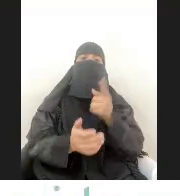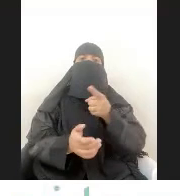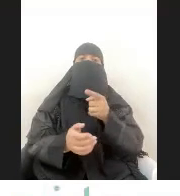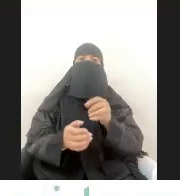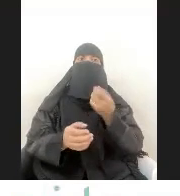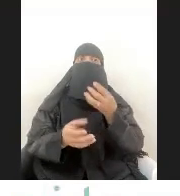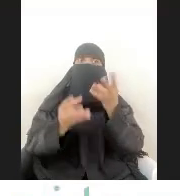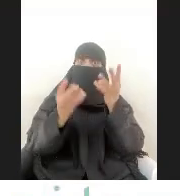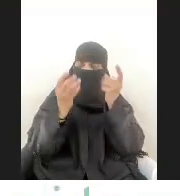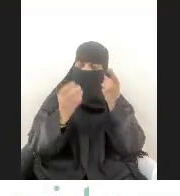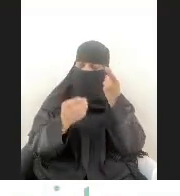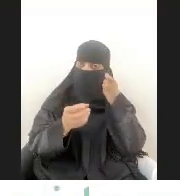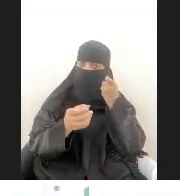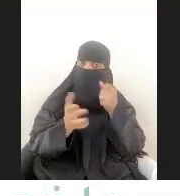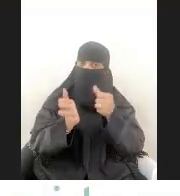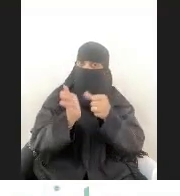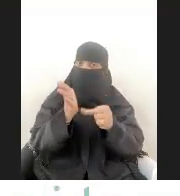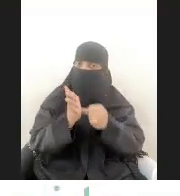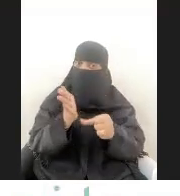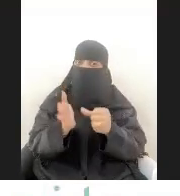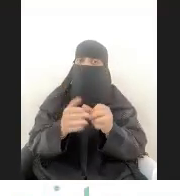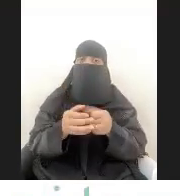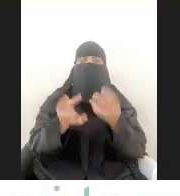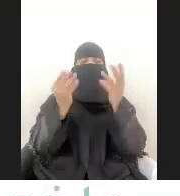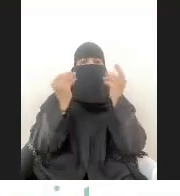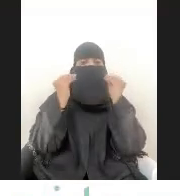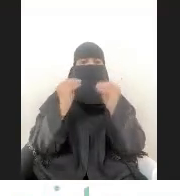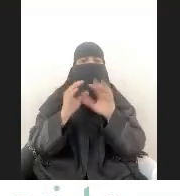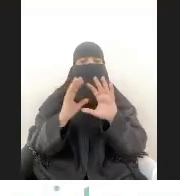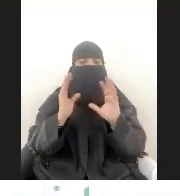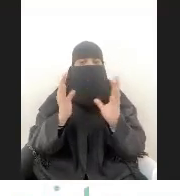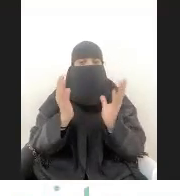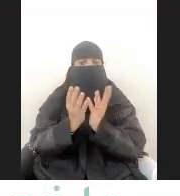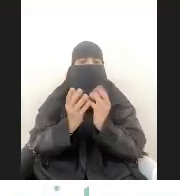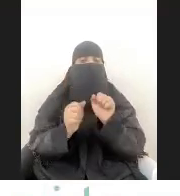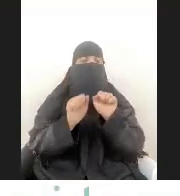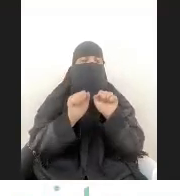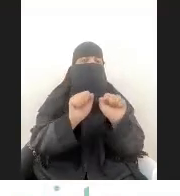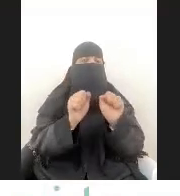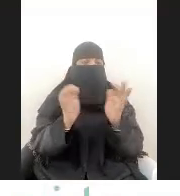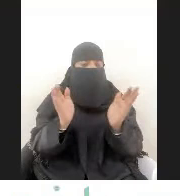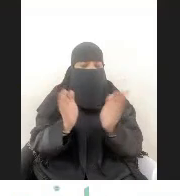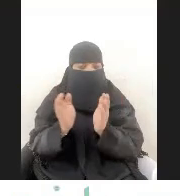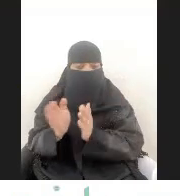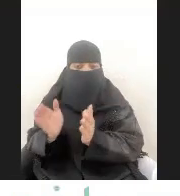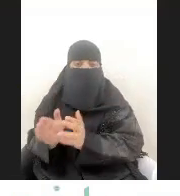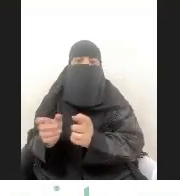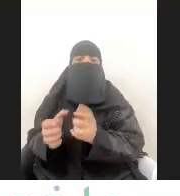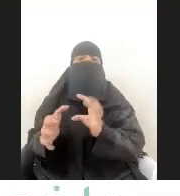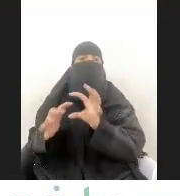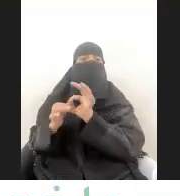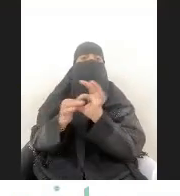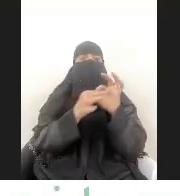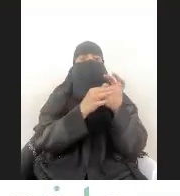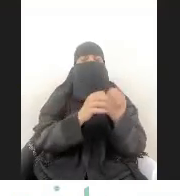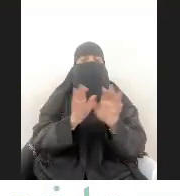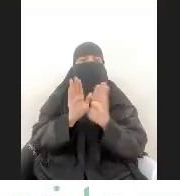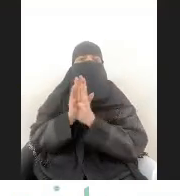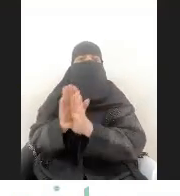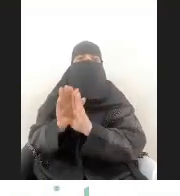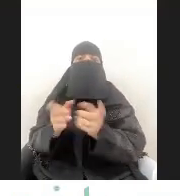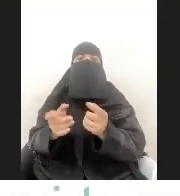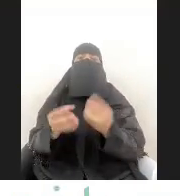لعمليات التعلم في بيئات ذات مستويات مصغرة ومتسلسل ومنظم ومدعوم بالأنشطة قصيرة،